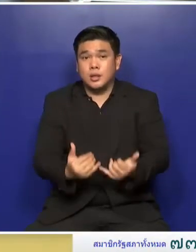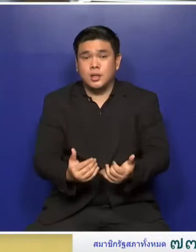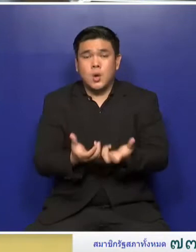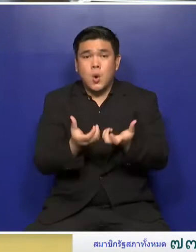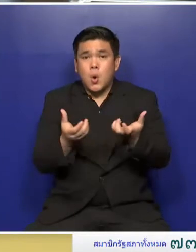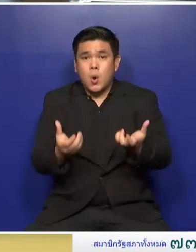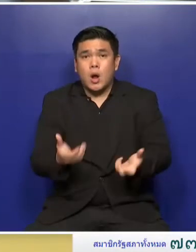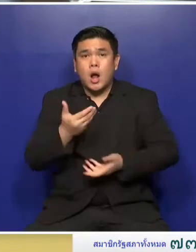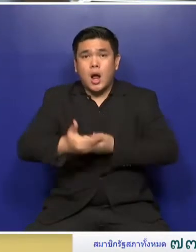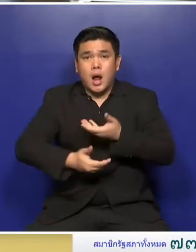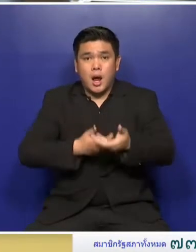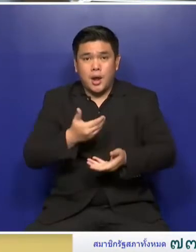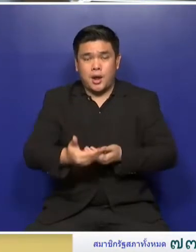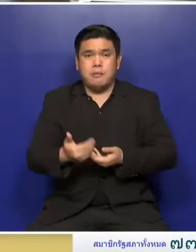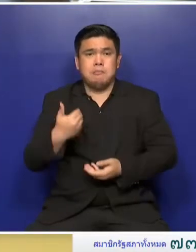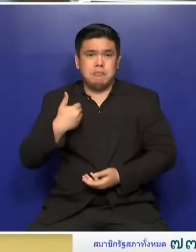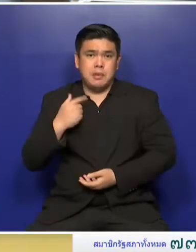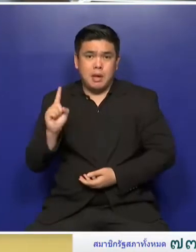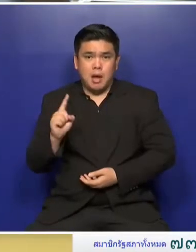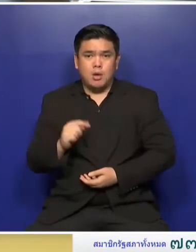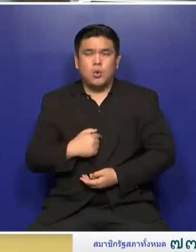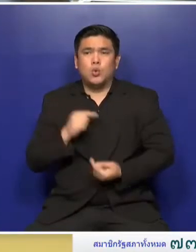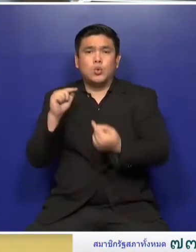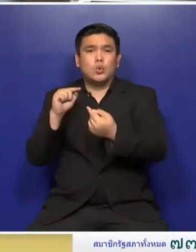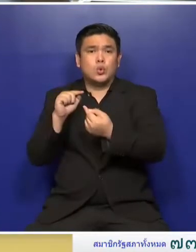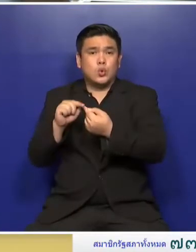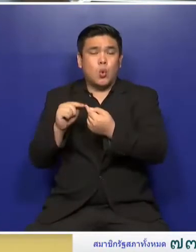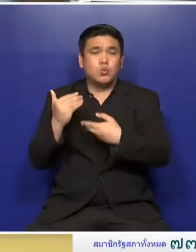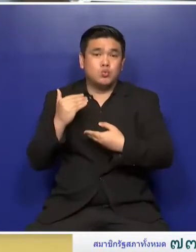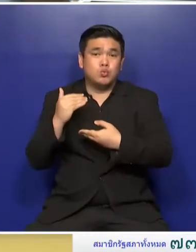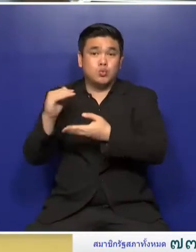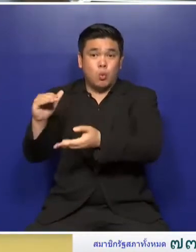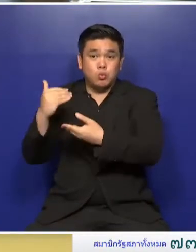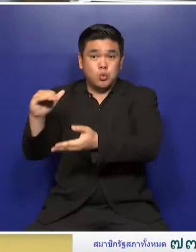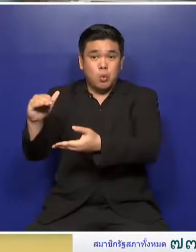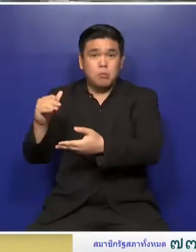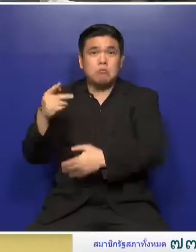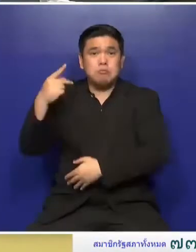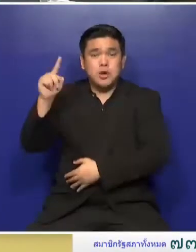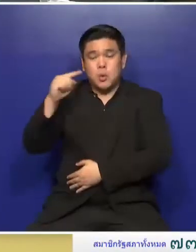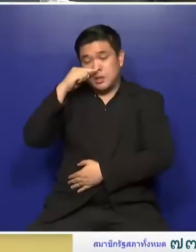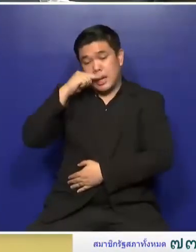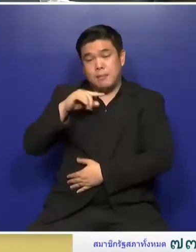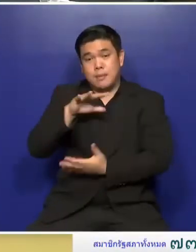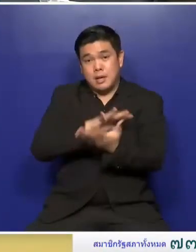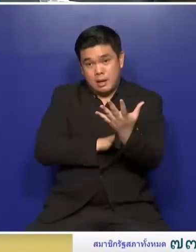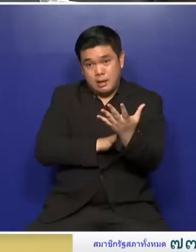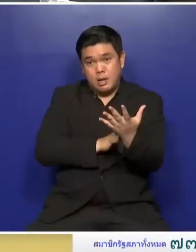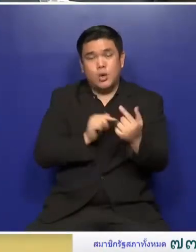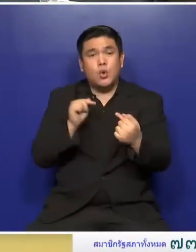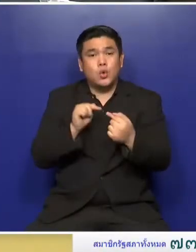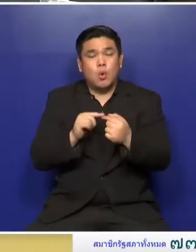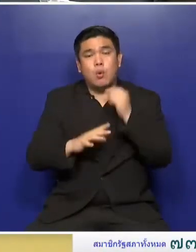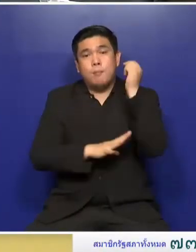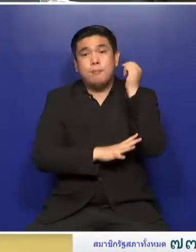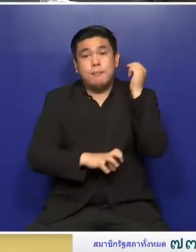หลายประเภทเป็สินค้าที่หมายถึงผลพระโยชนที่พน้เก Scott Contentsจะได้รพ Marsวจะเป็นเรื่องของมนส